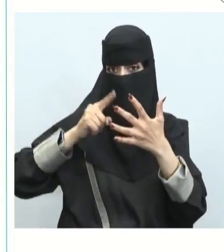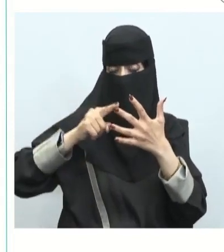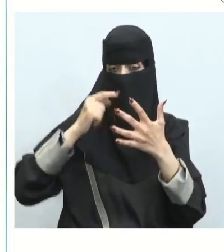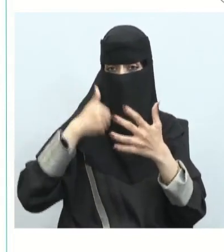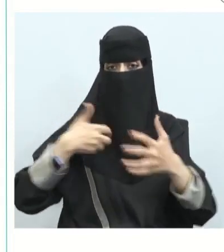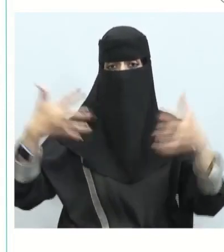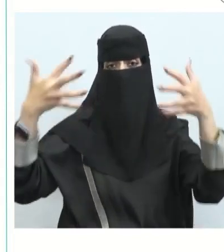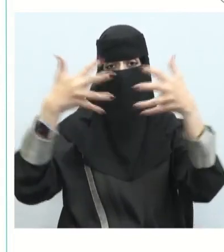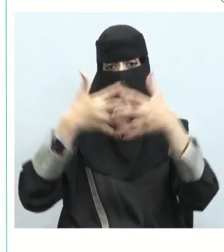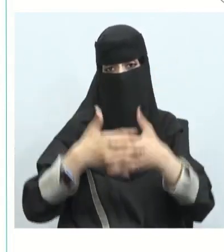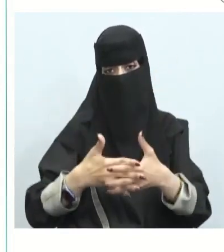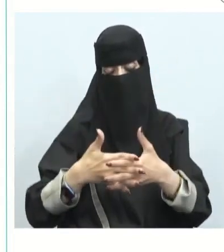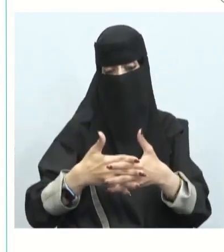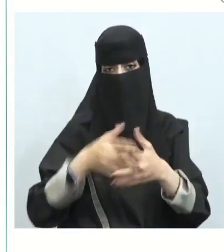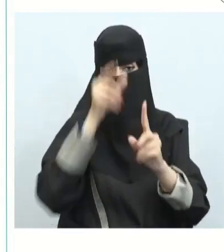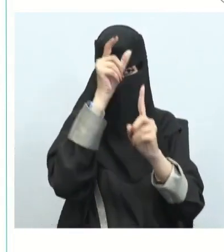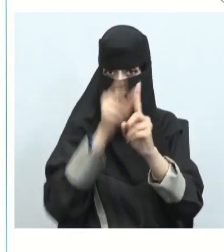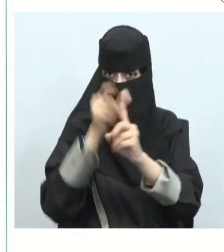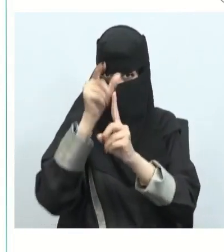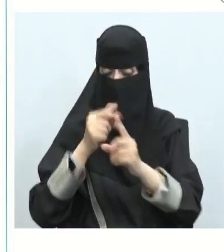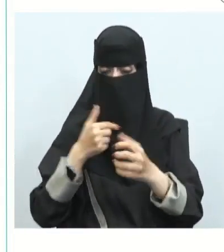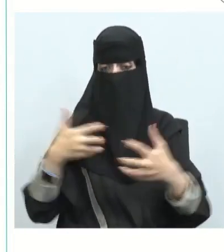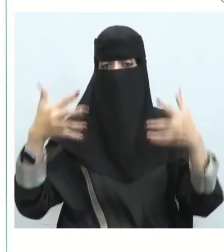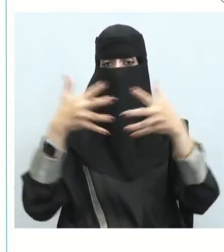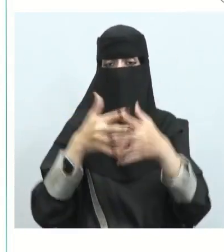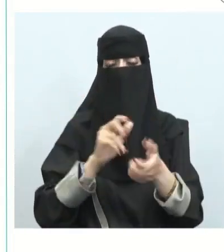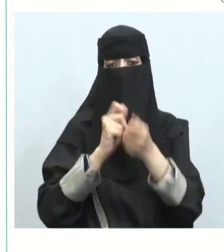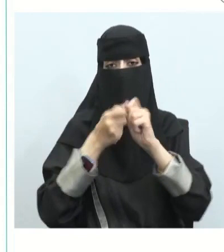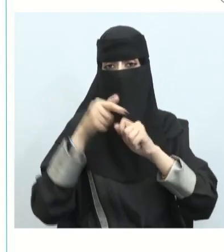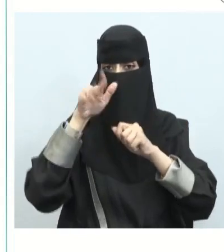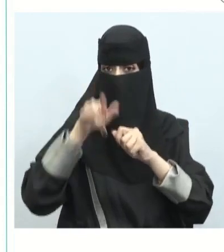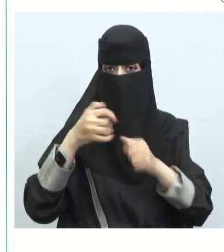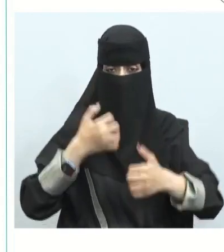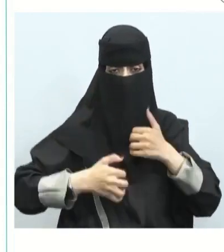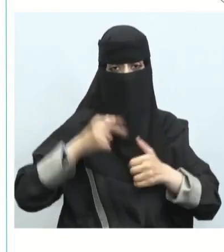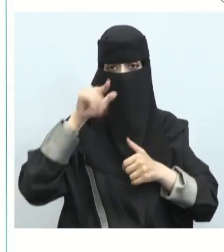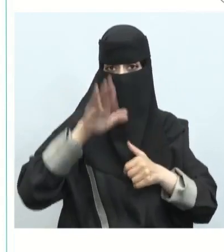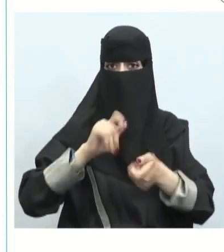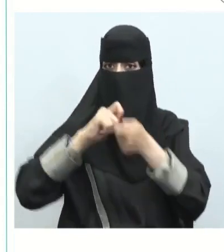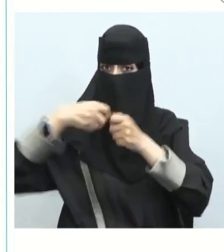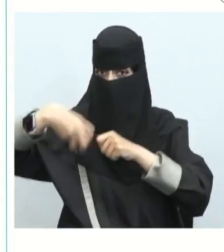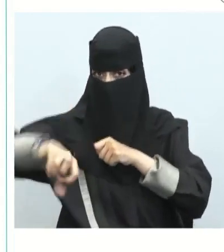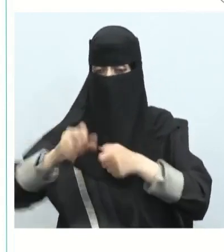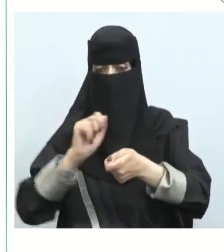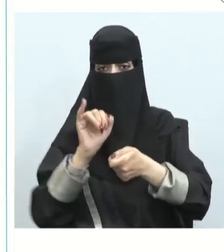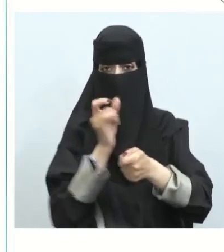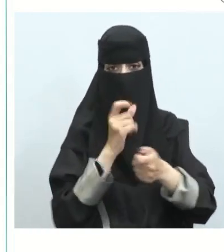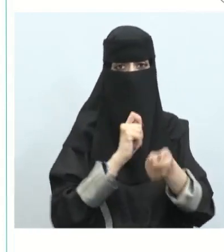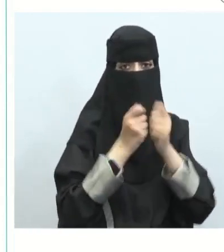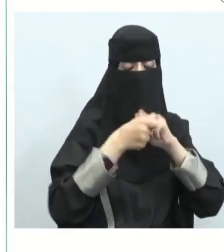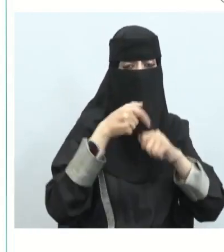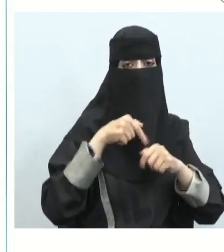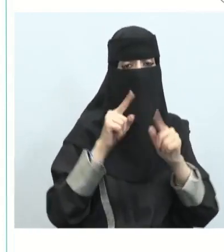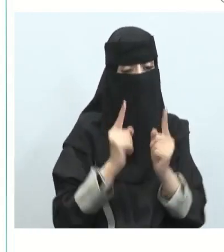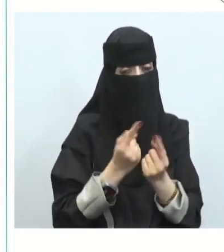هو الاشراك اشراكهم في التغيير لكي يشعرون انهم جزء من هذا التغيير وبالتالي يتقبلون ويساعدونك